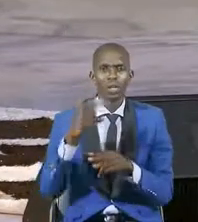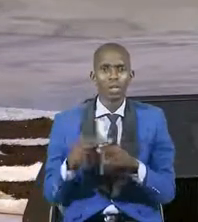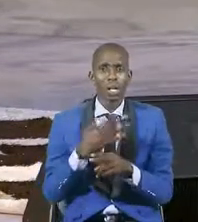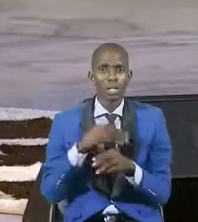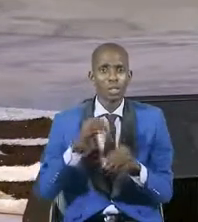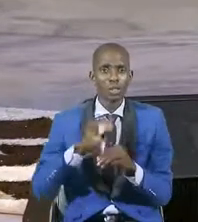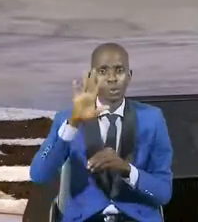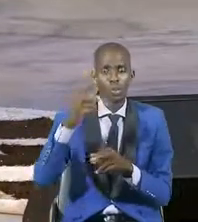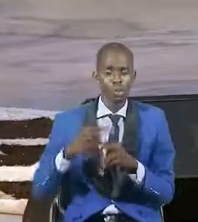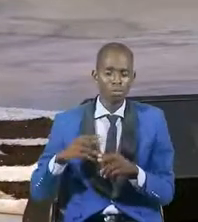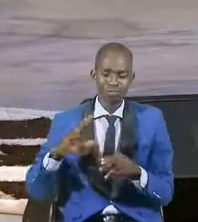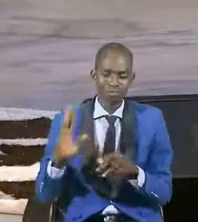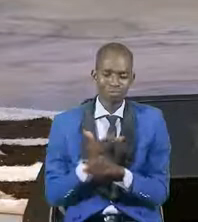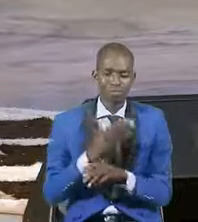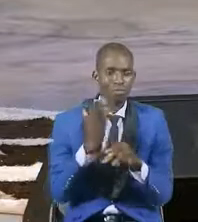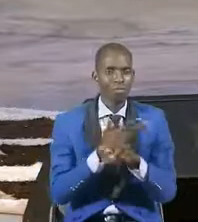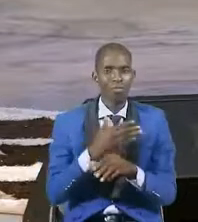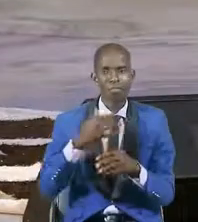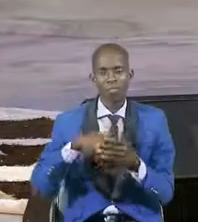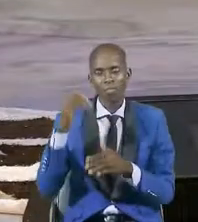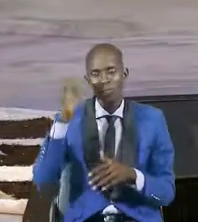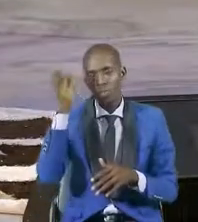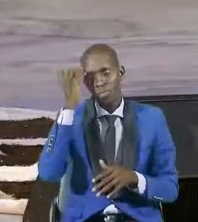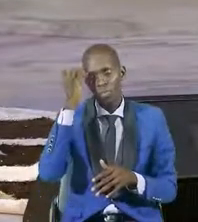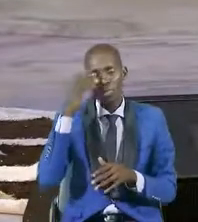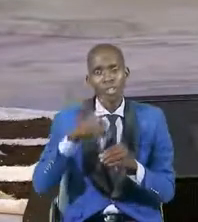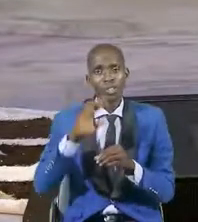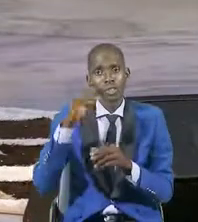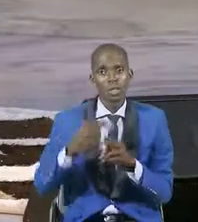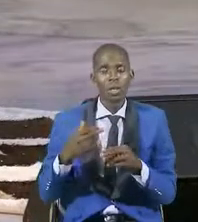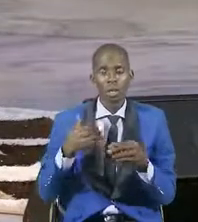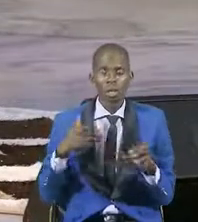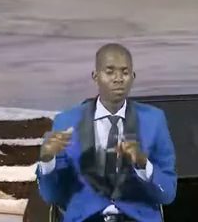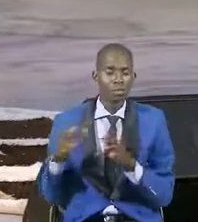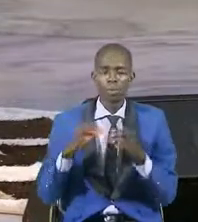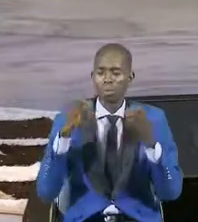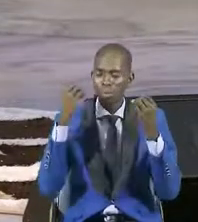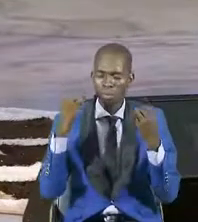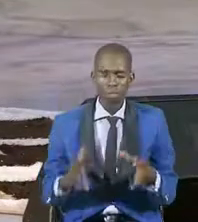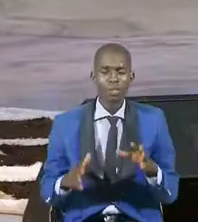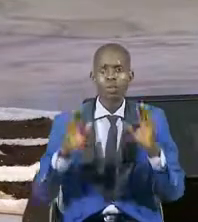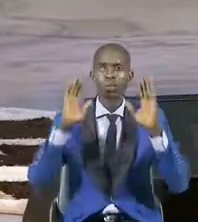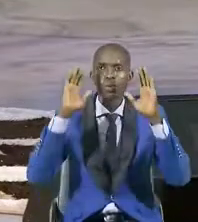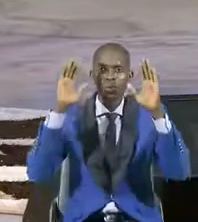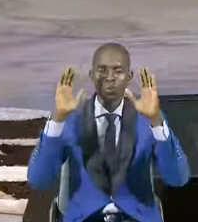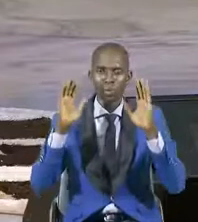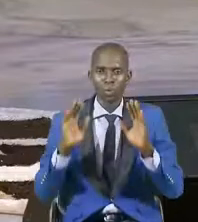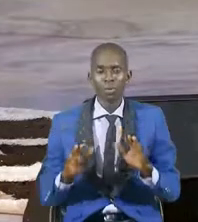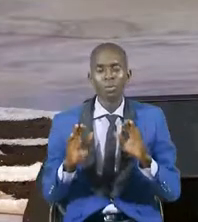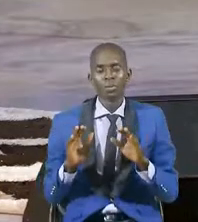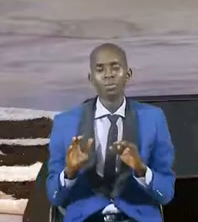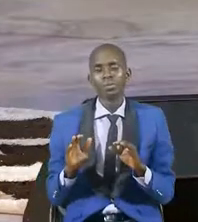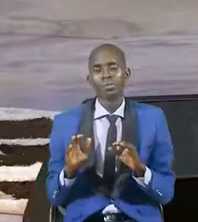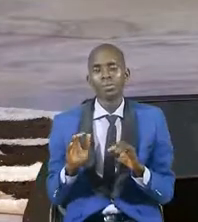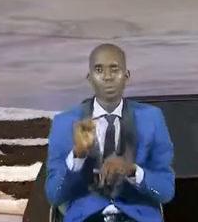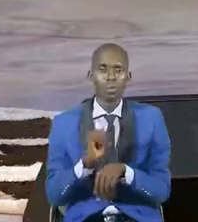nom? N'avons-nous pas chassé des démons par ton nom? Et n'avons-nous pas fait beaucoup de miracles